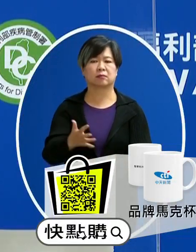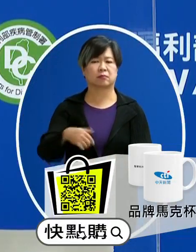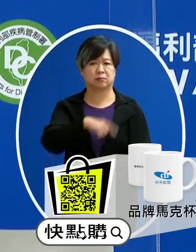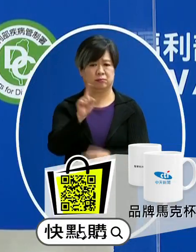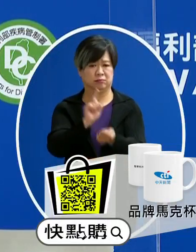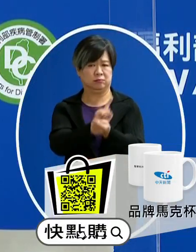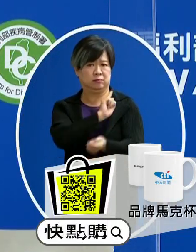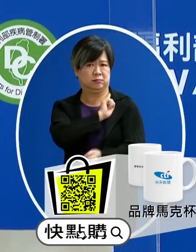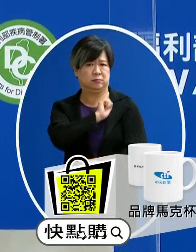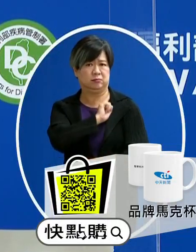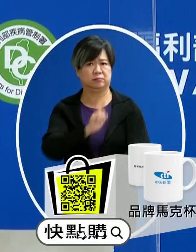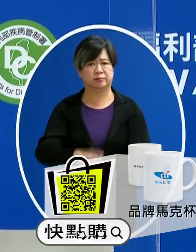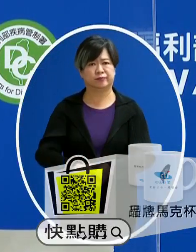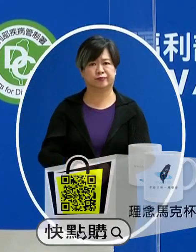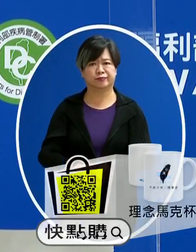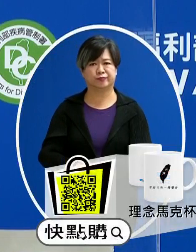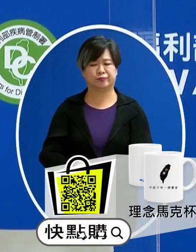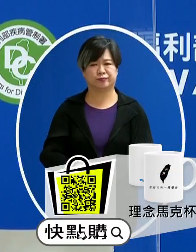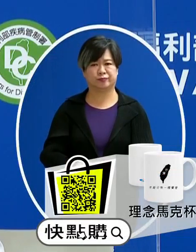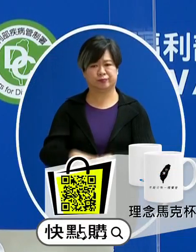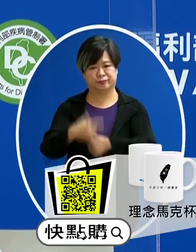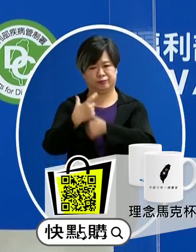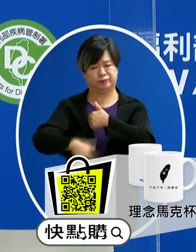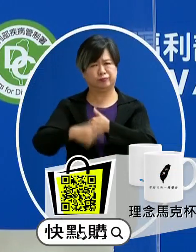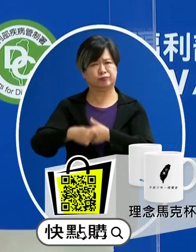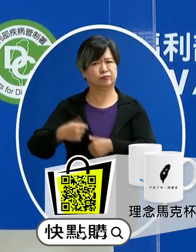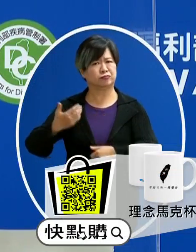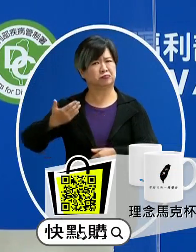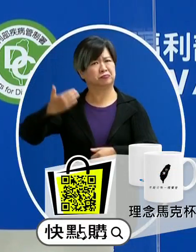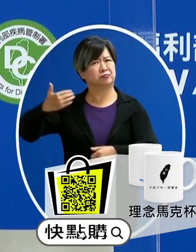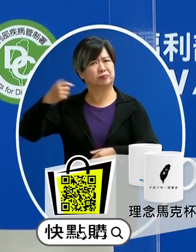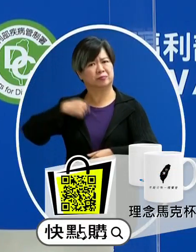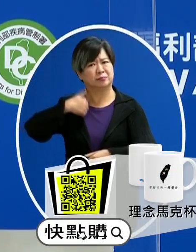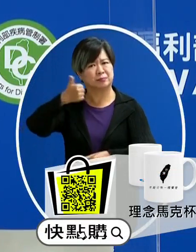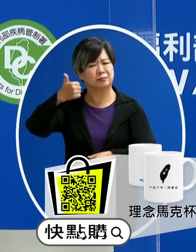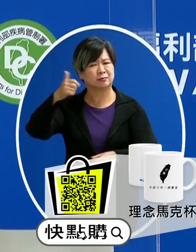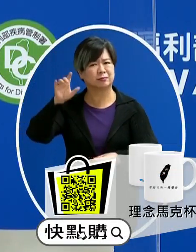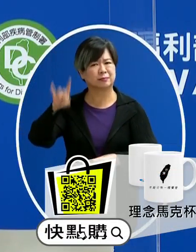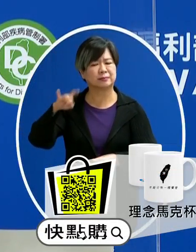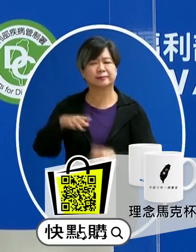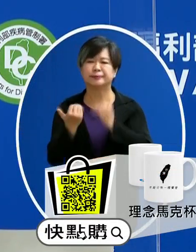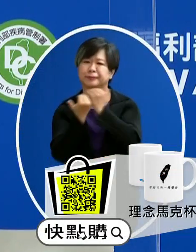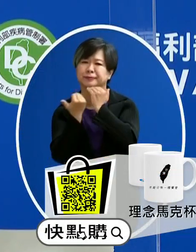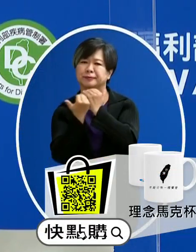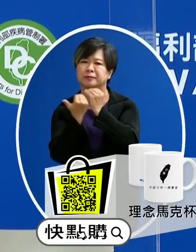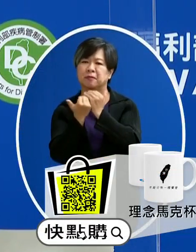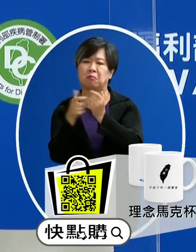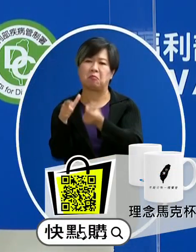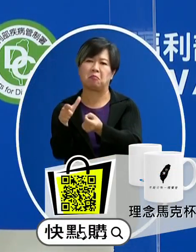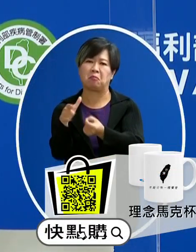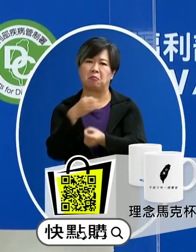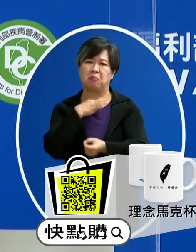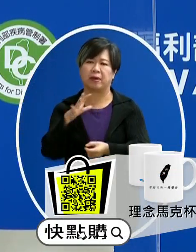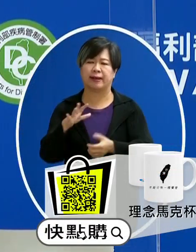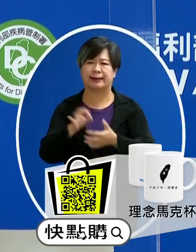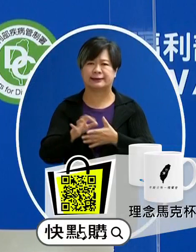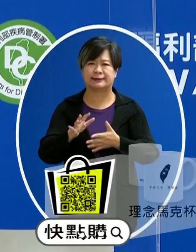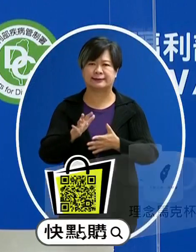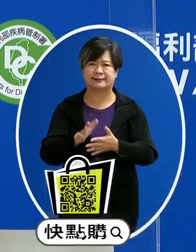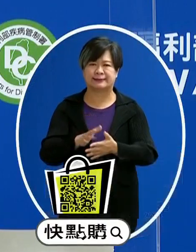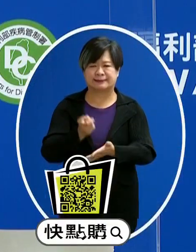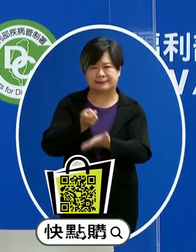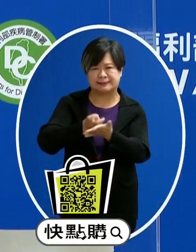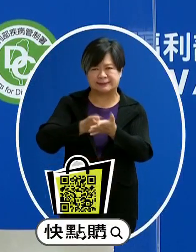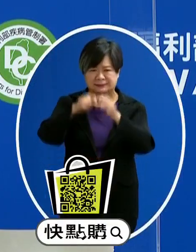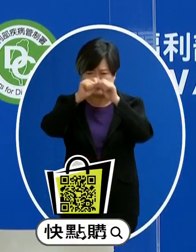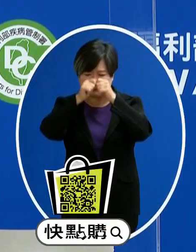对自己的个人的行程都比较隐晦一些，所以相对都要花一点时间才能